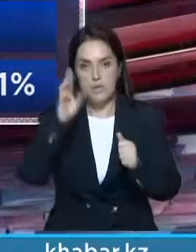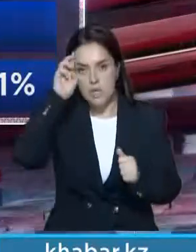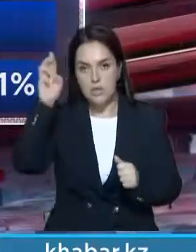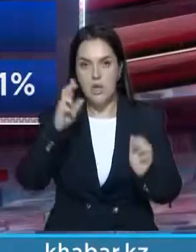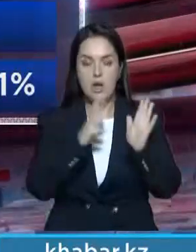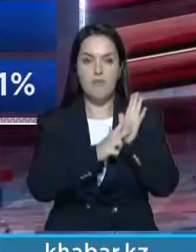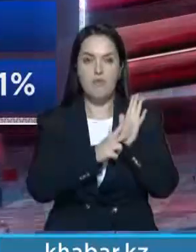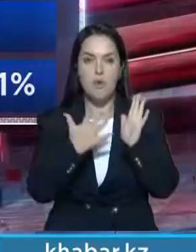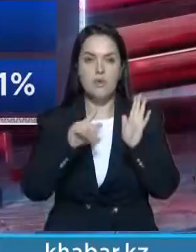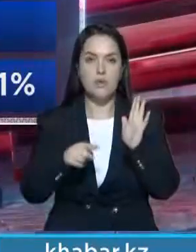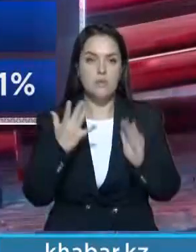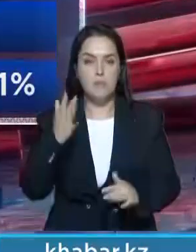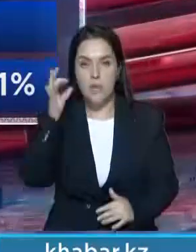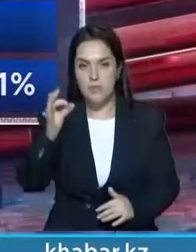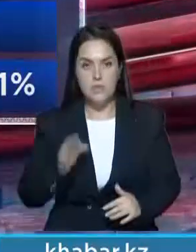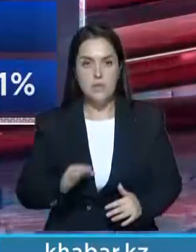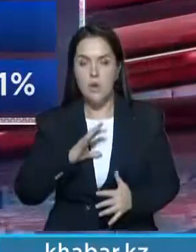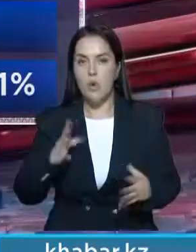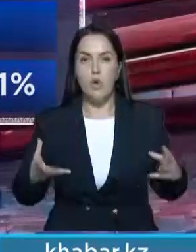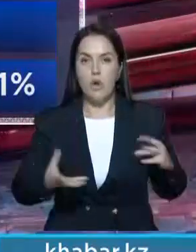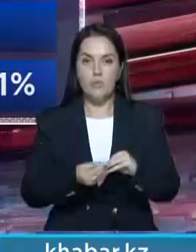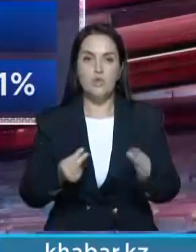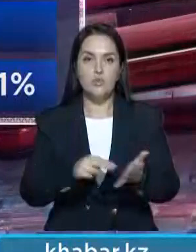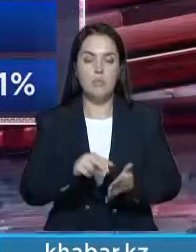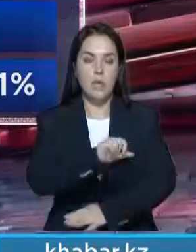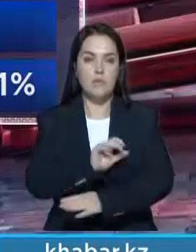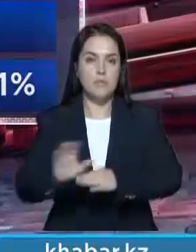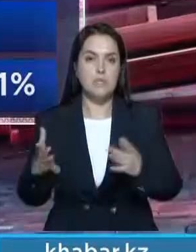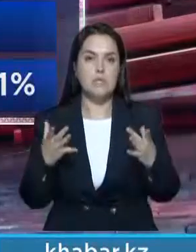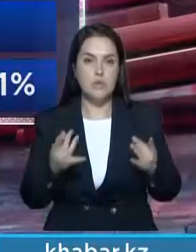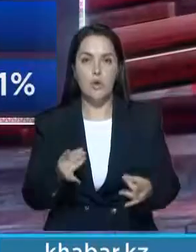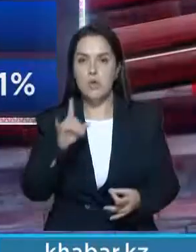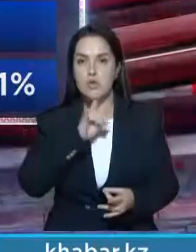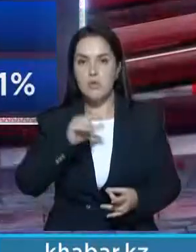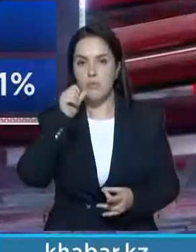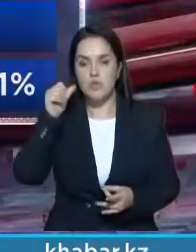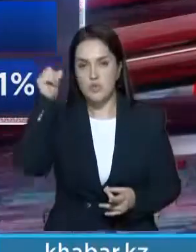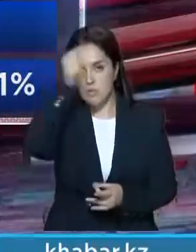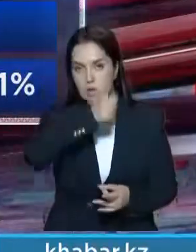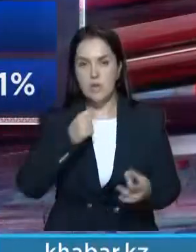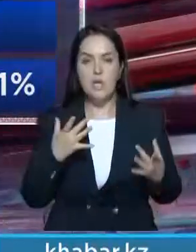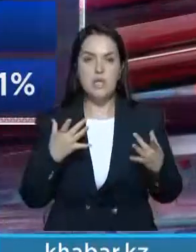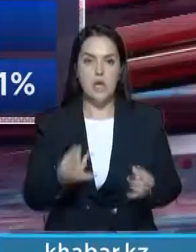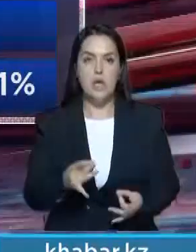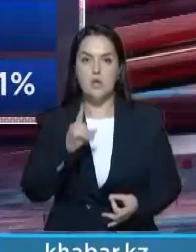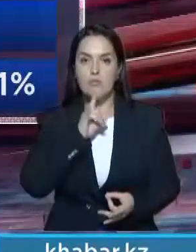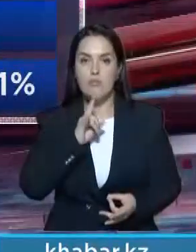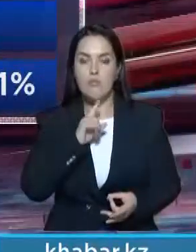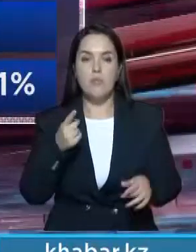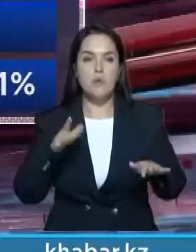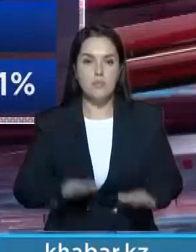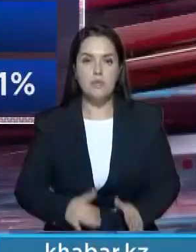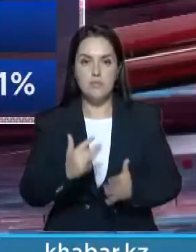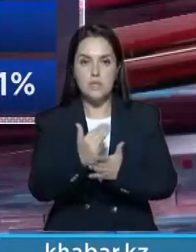эти 15 государств приходится 85,5 от общей суммы экспорта сырой нефти в прошлом году меж тем сра неп занимает